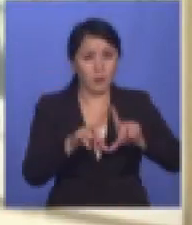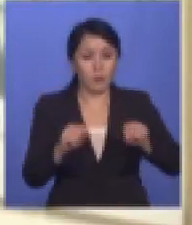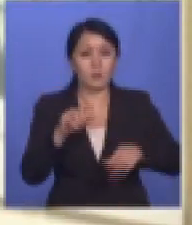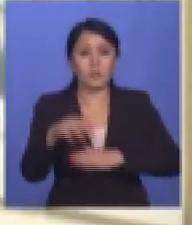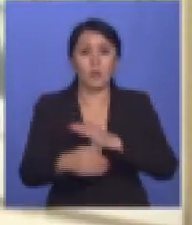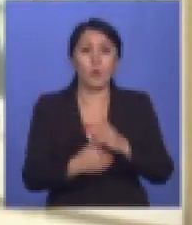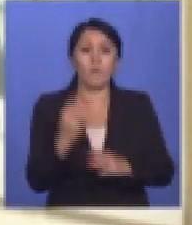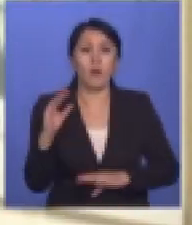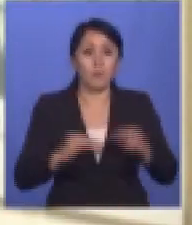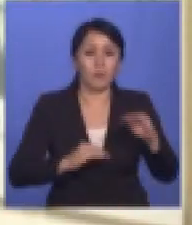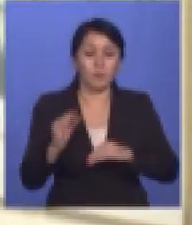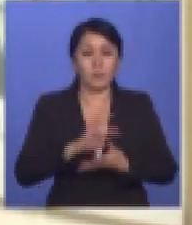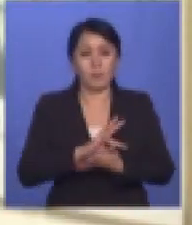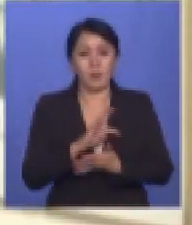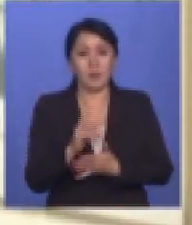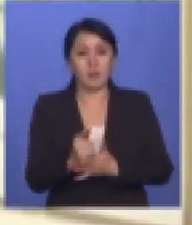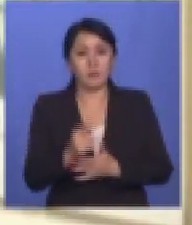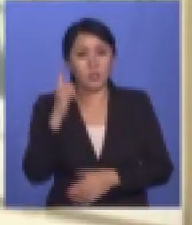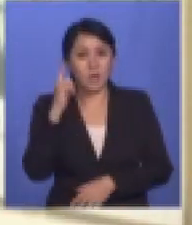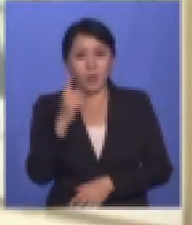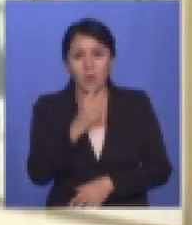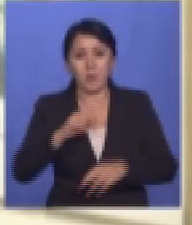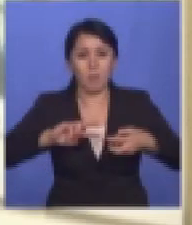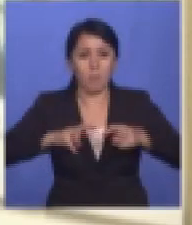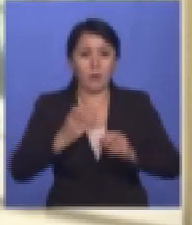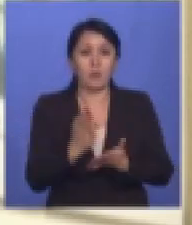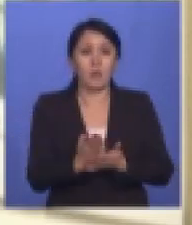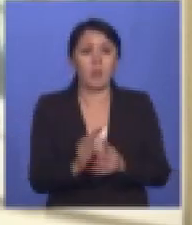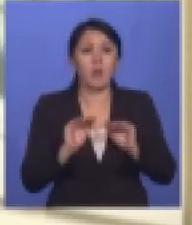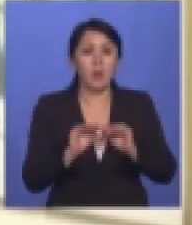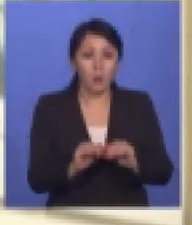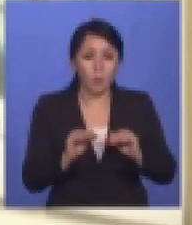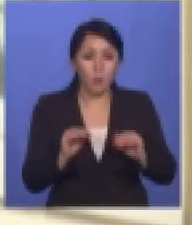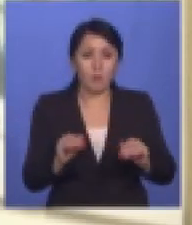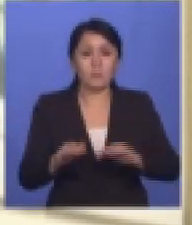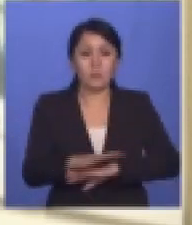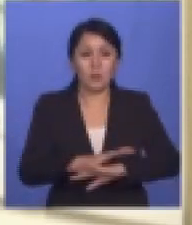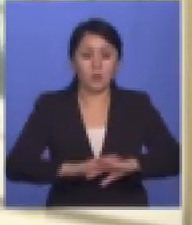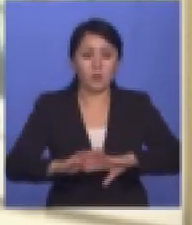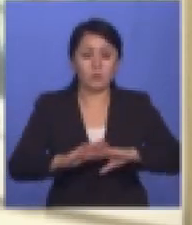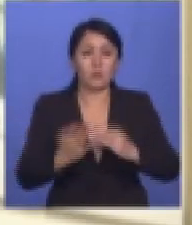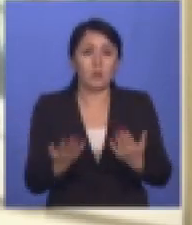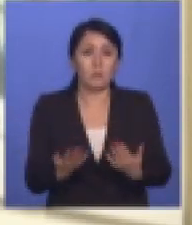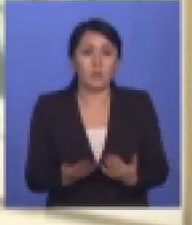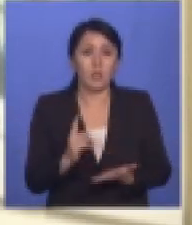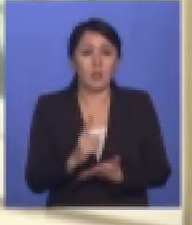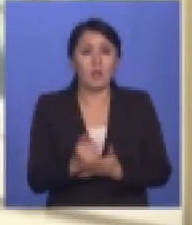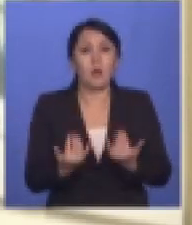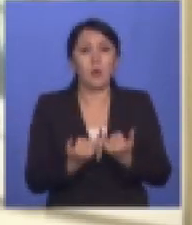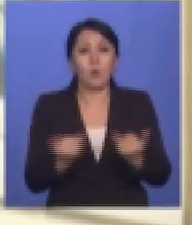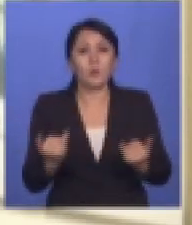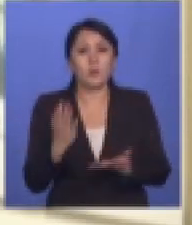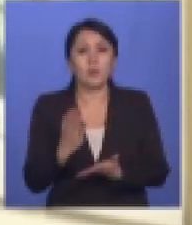заманауи қондырғылармен жабдықталған. Құлағының мүкісі бар балалардың қоғамда бейімделіп, толыққанды өмір сүрулер үшін бар